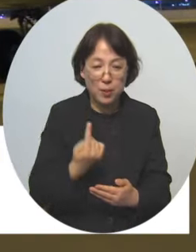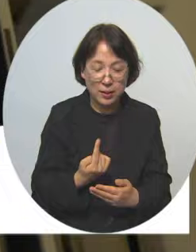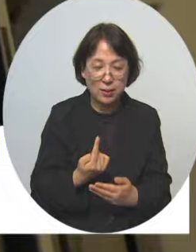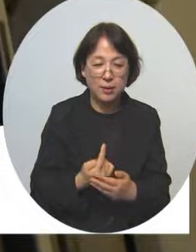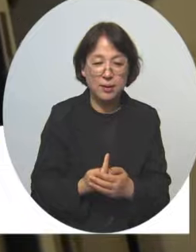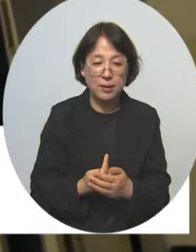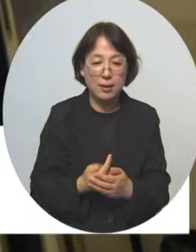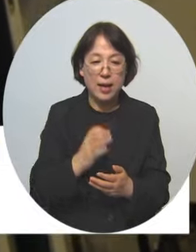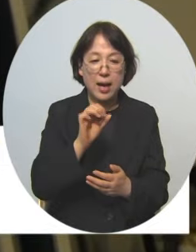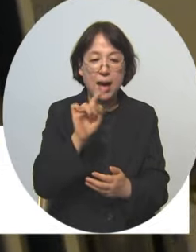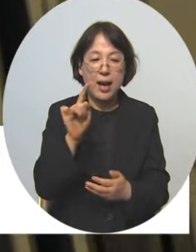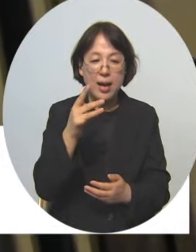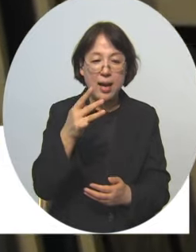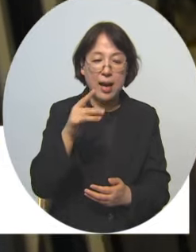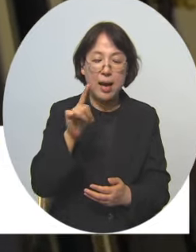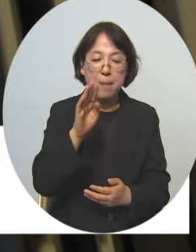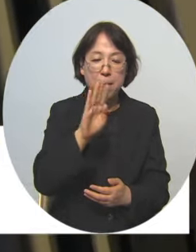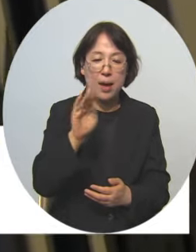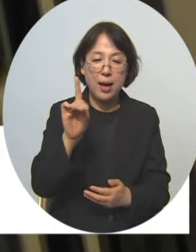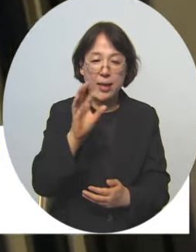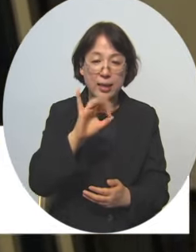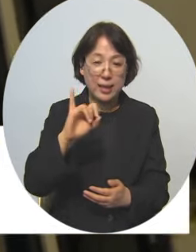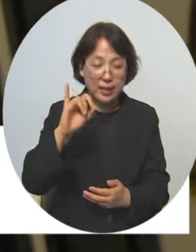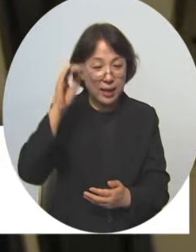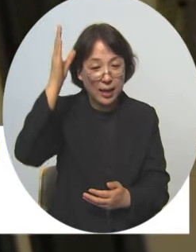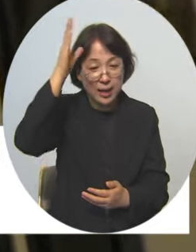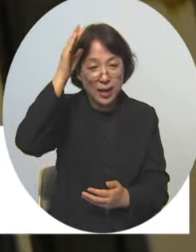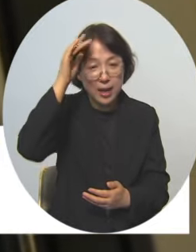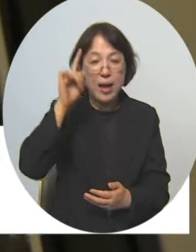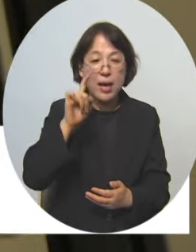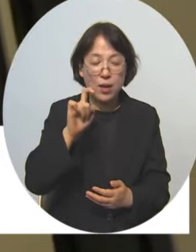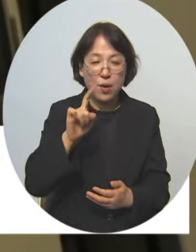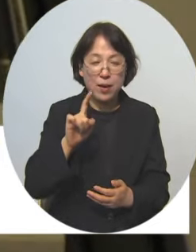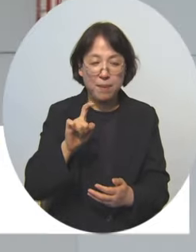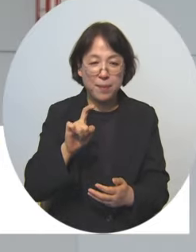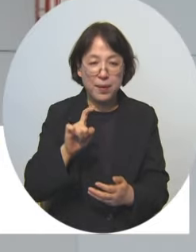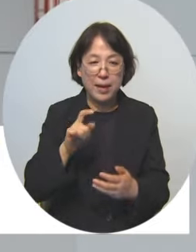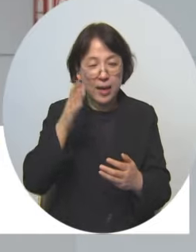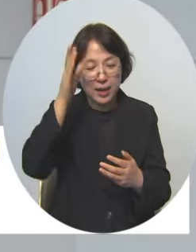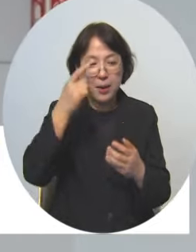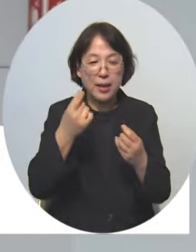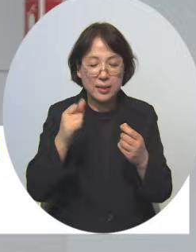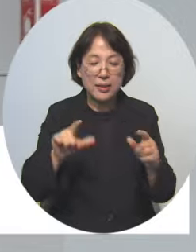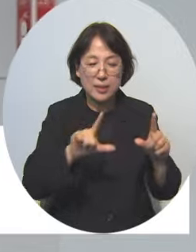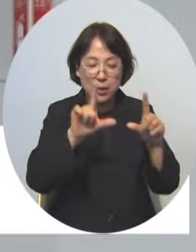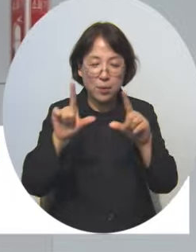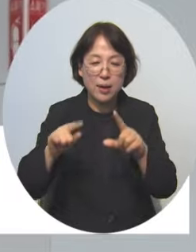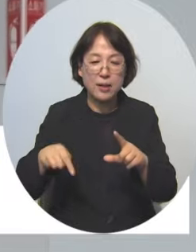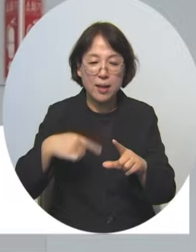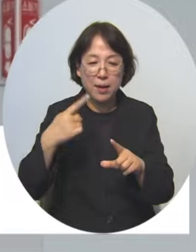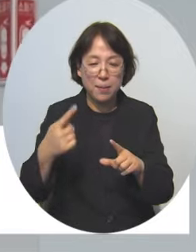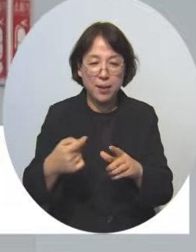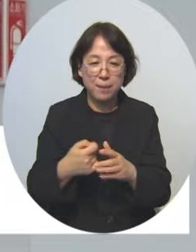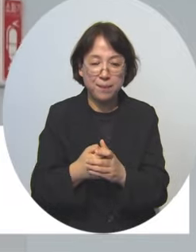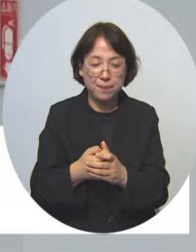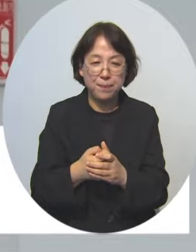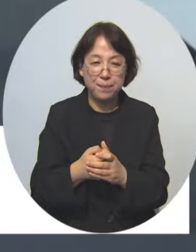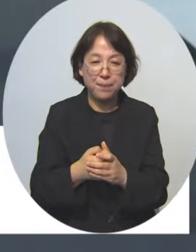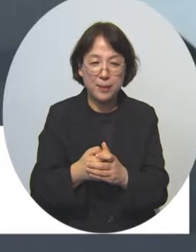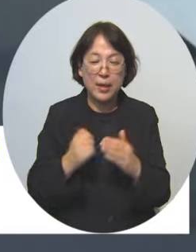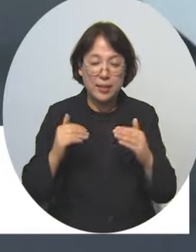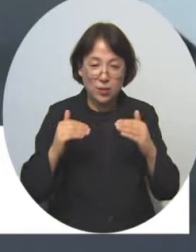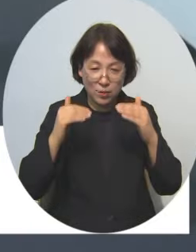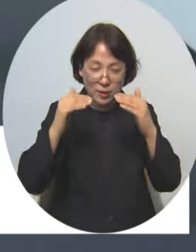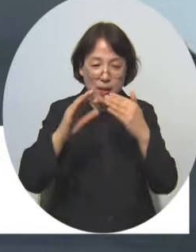대통령실은 알라바이가 윤 대통령 관저에서 기존 11마리의 반려동물과 함께 생활한 뒤에 일정 수준 이상으로